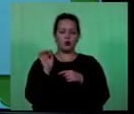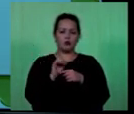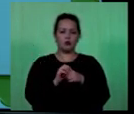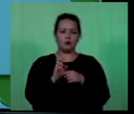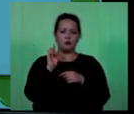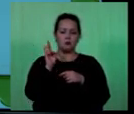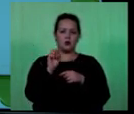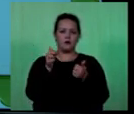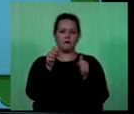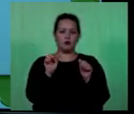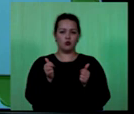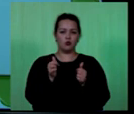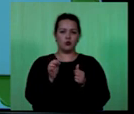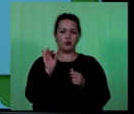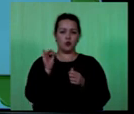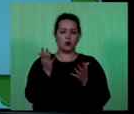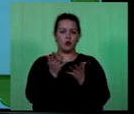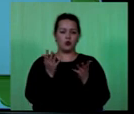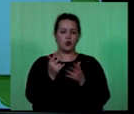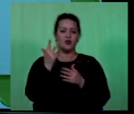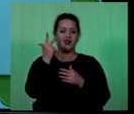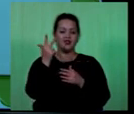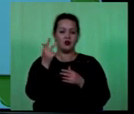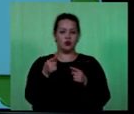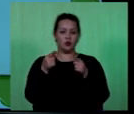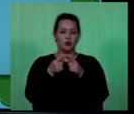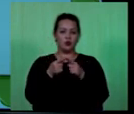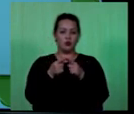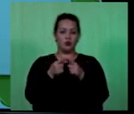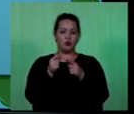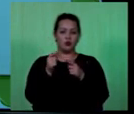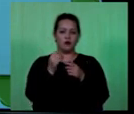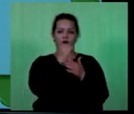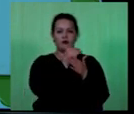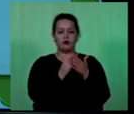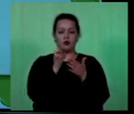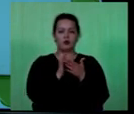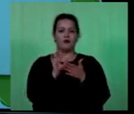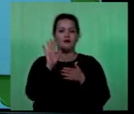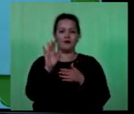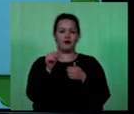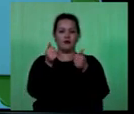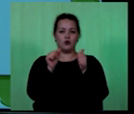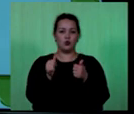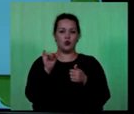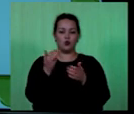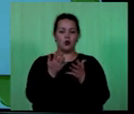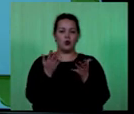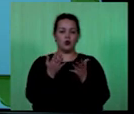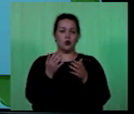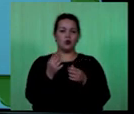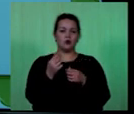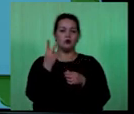фигура у которой три угла вариант ответа в фигура у которой два